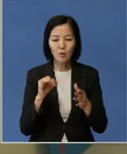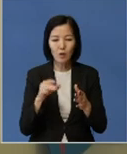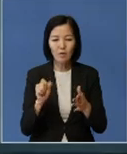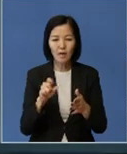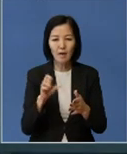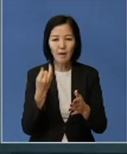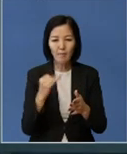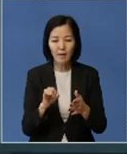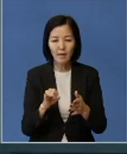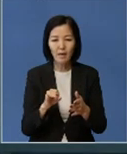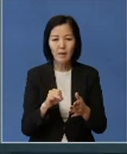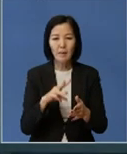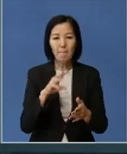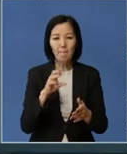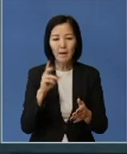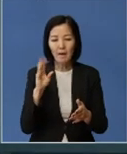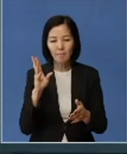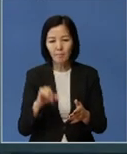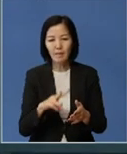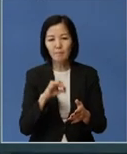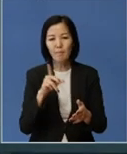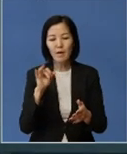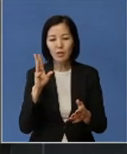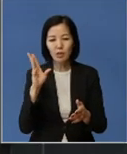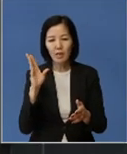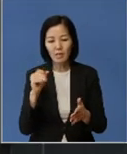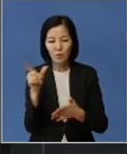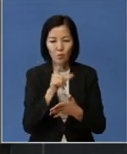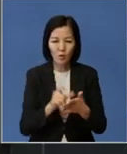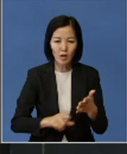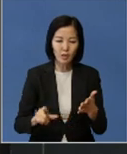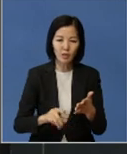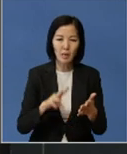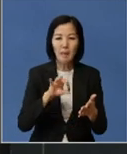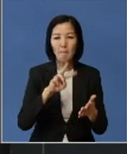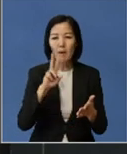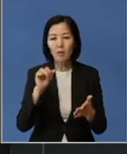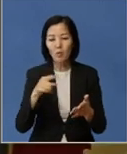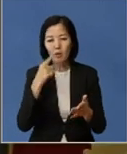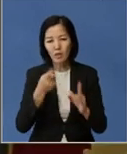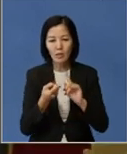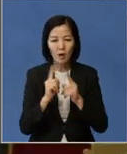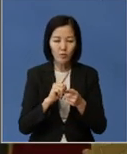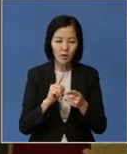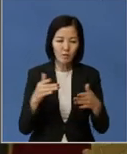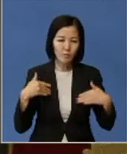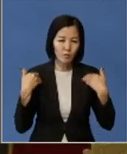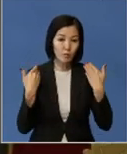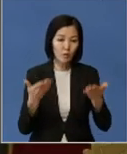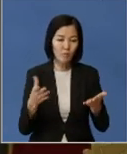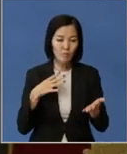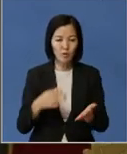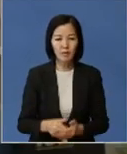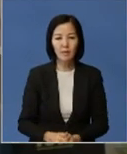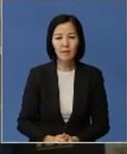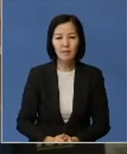өлеңдерін, Мағжан мен Махамбеттің Мұқағали мен Жұмекеннің отты жырларын моңғолшаға аударып, оқырмандарының таңдайын